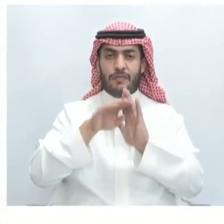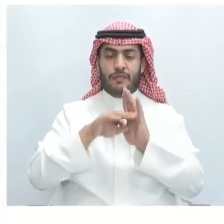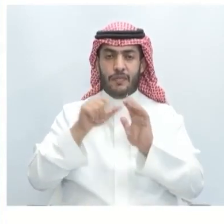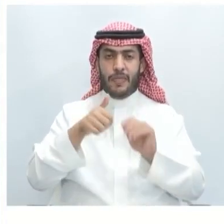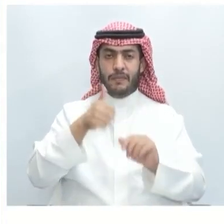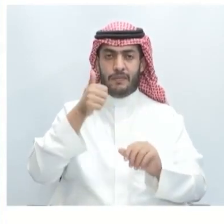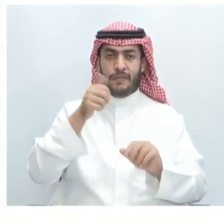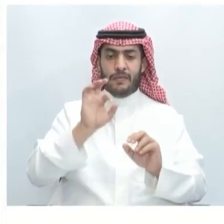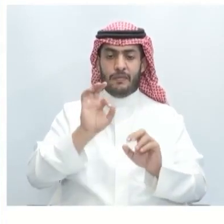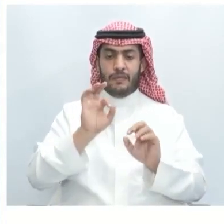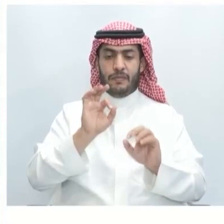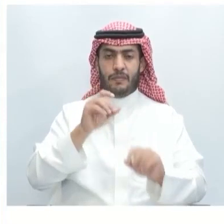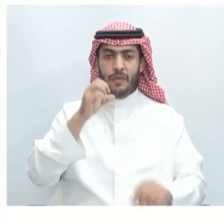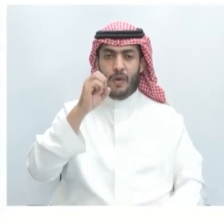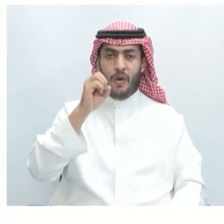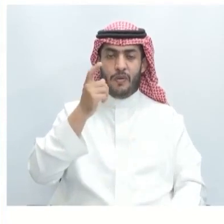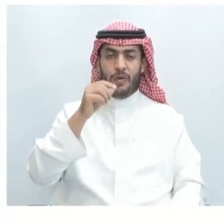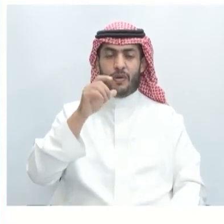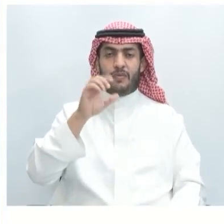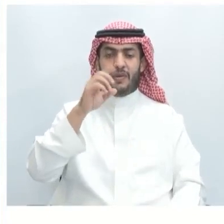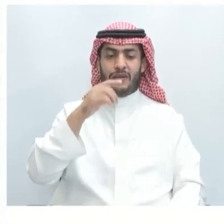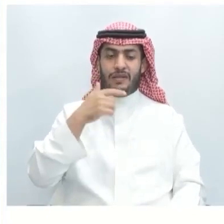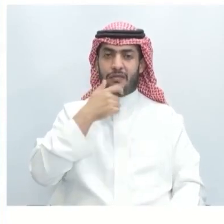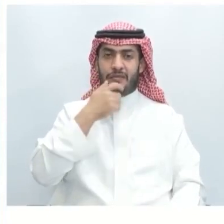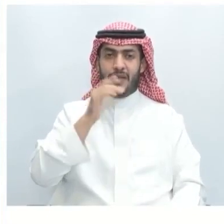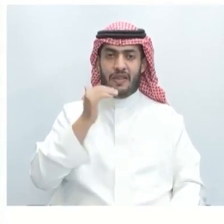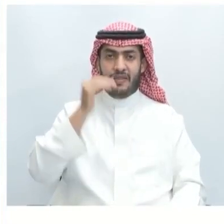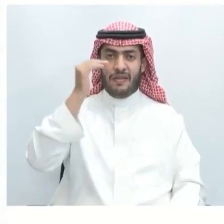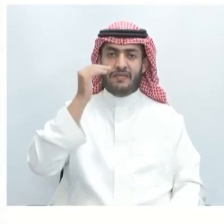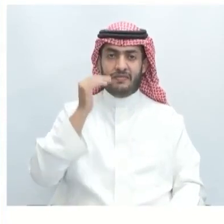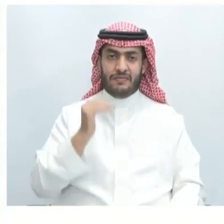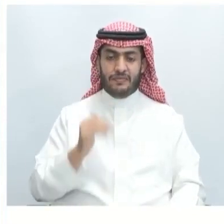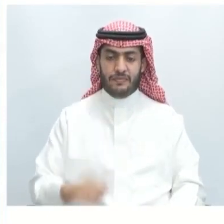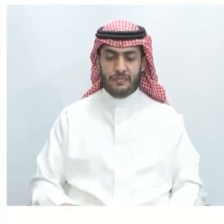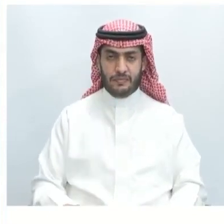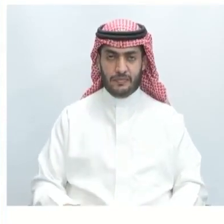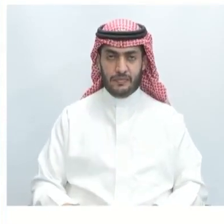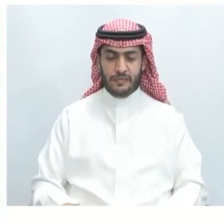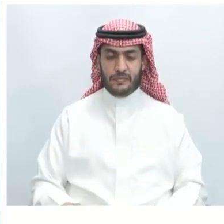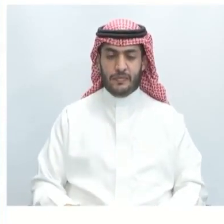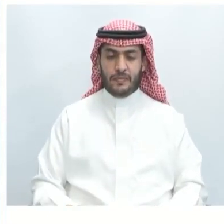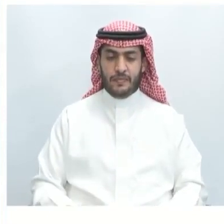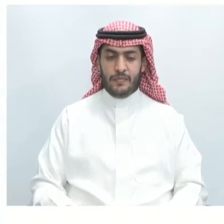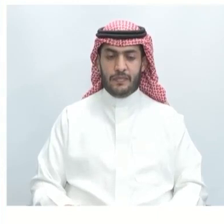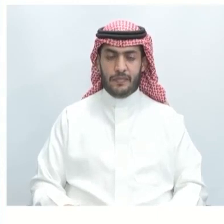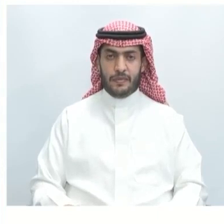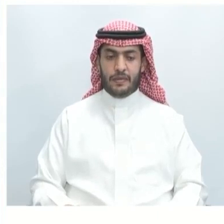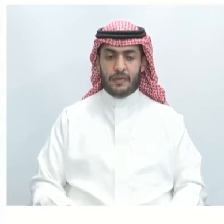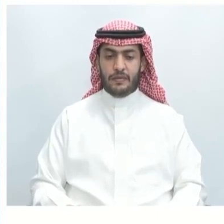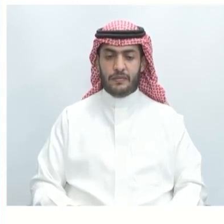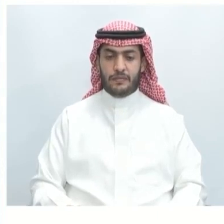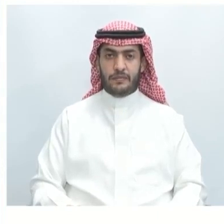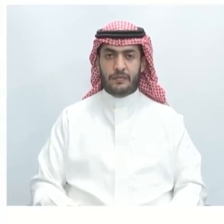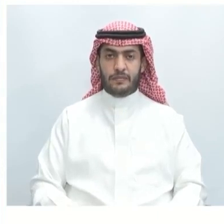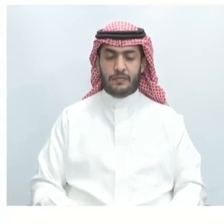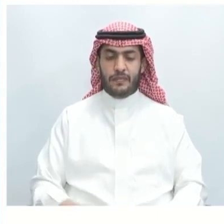خلال مثلا لدينا الاو واليو كما ذكرنا ما يشير للارتفاع ويشيل ايضا الى التفاعل كما يظهر لديك